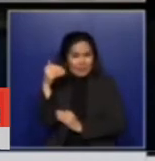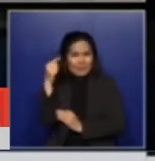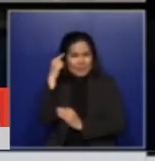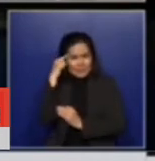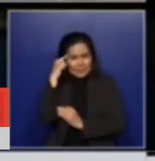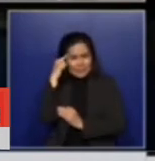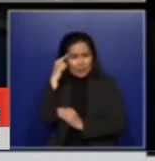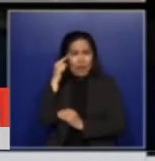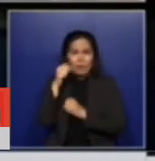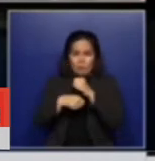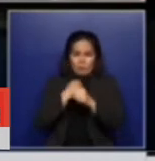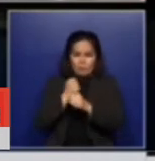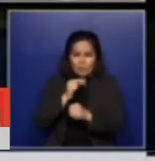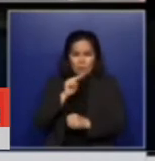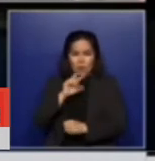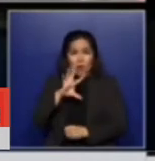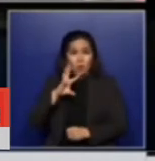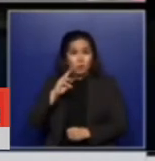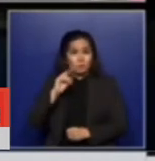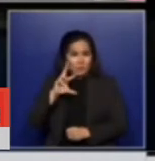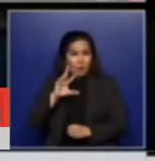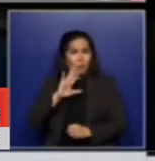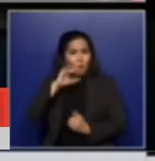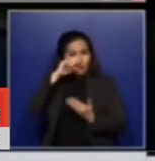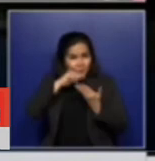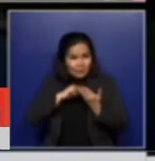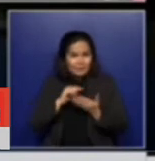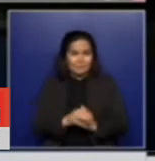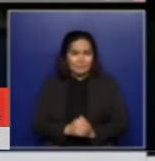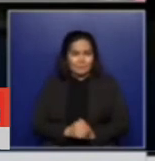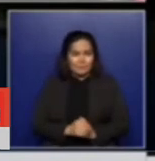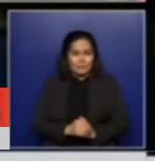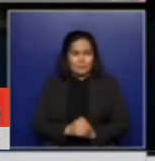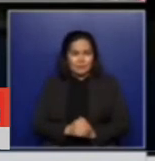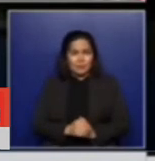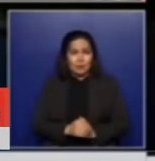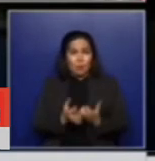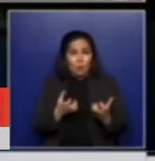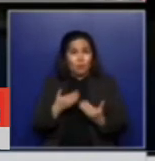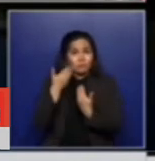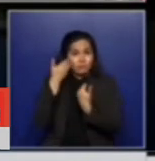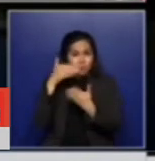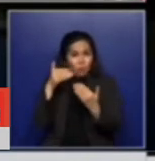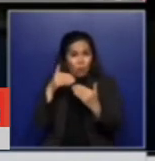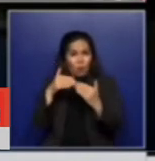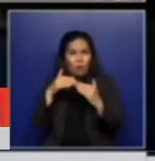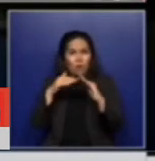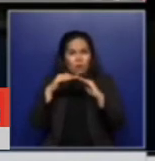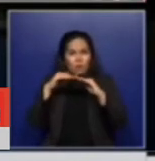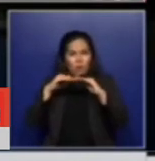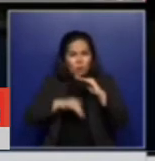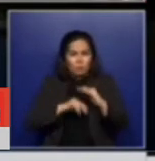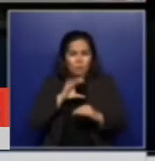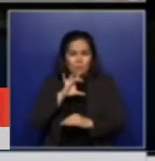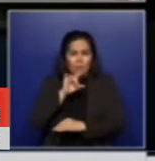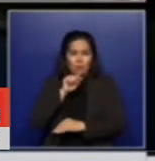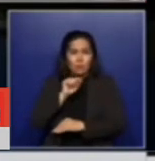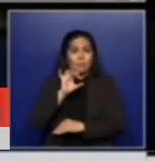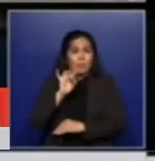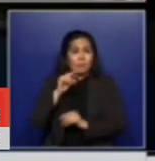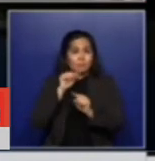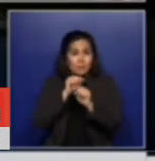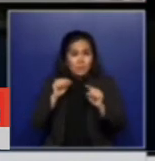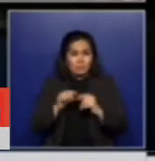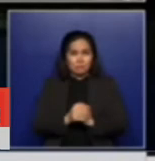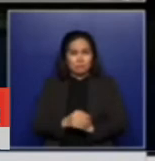าในปี2563เนี่ยนะครับการส่งออกจะหดตัวร้อยละ 8.8 การท่องเ